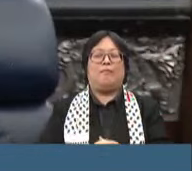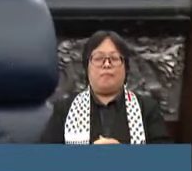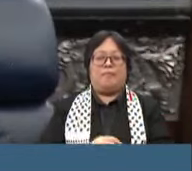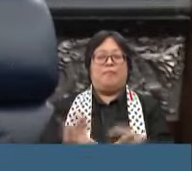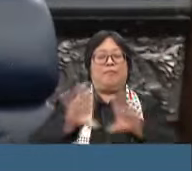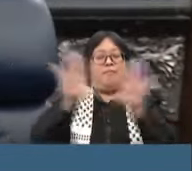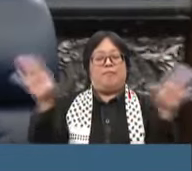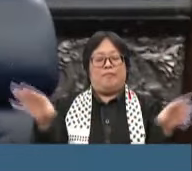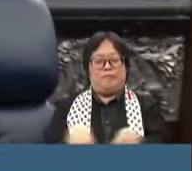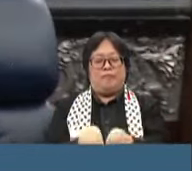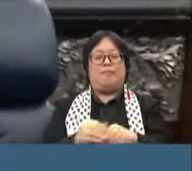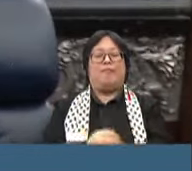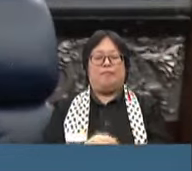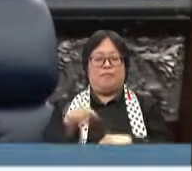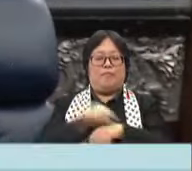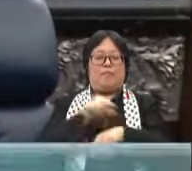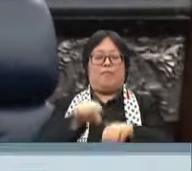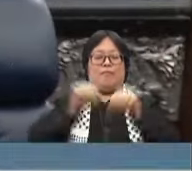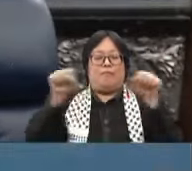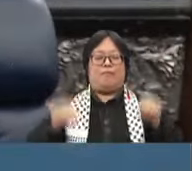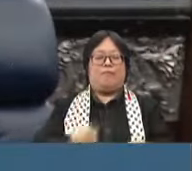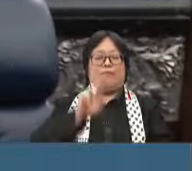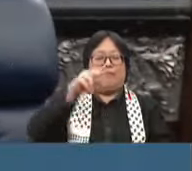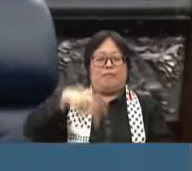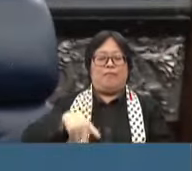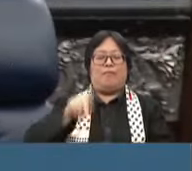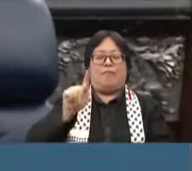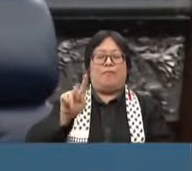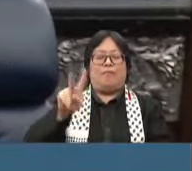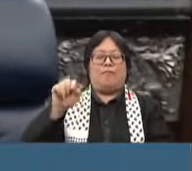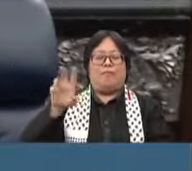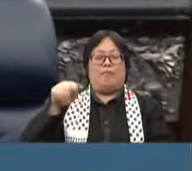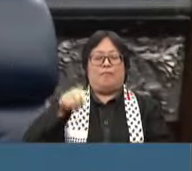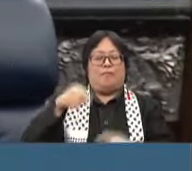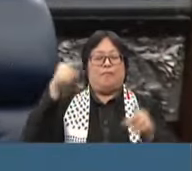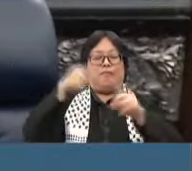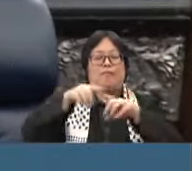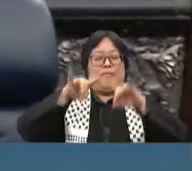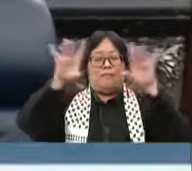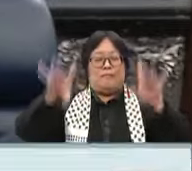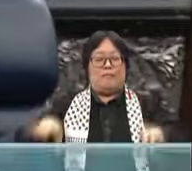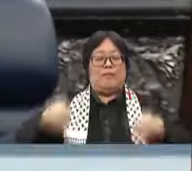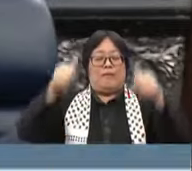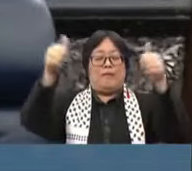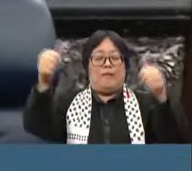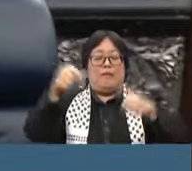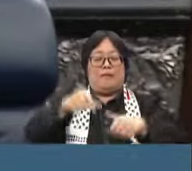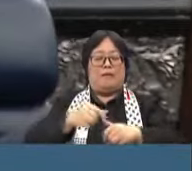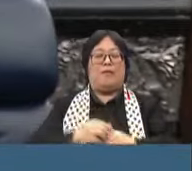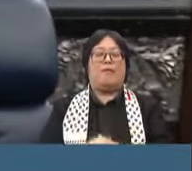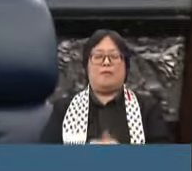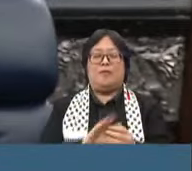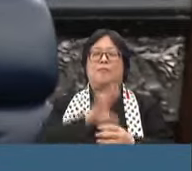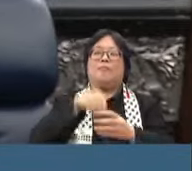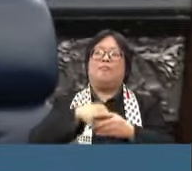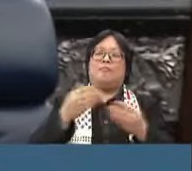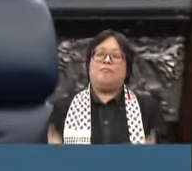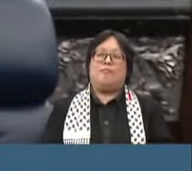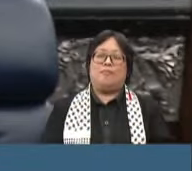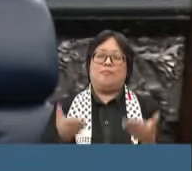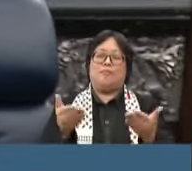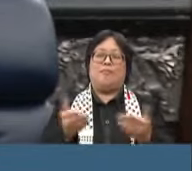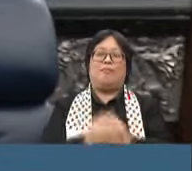2024 penggunaan sistem UPT bagi tujuan ujian Rintis ini melibatkanwaran